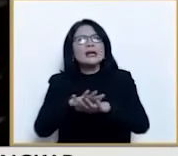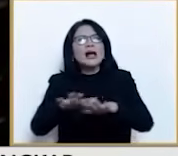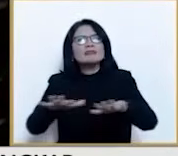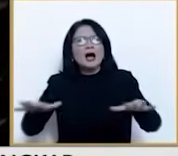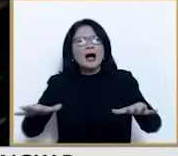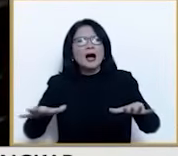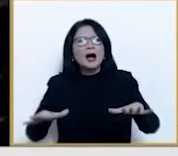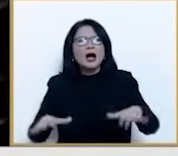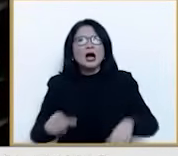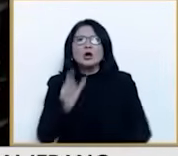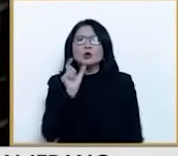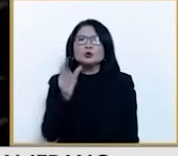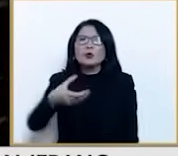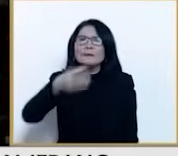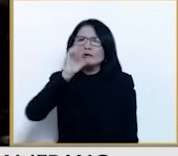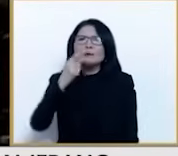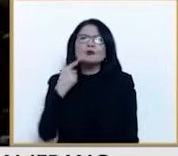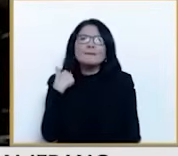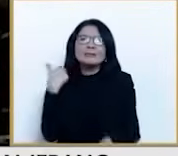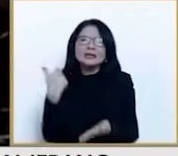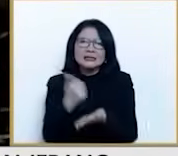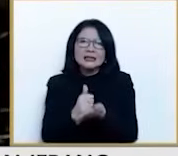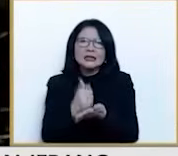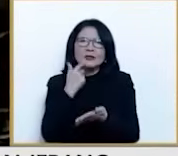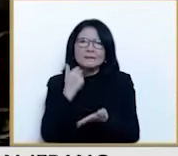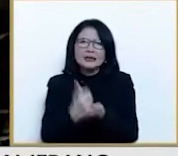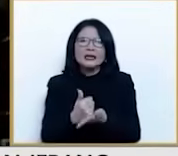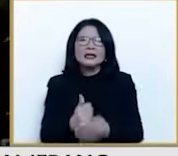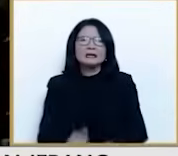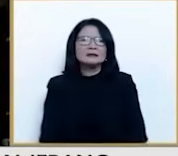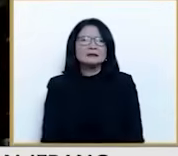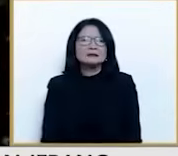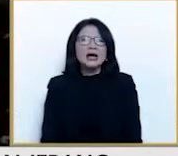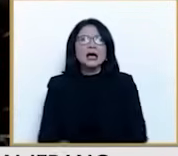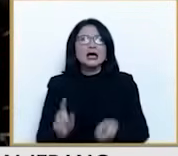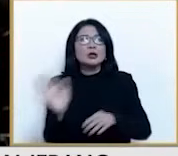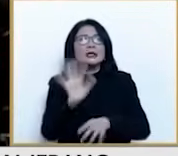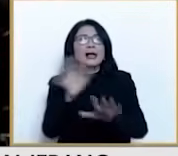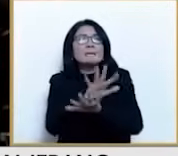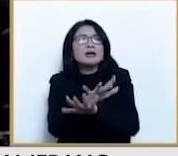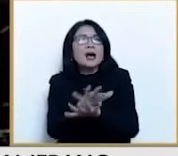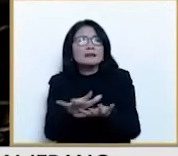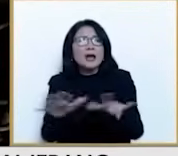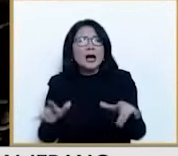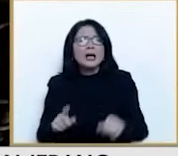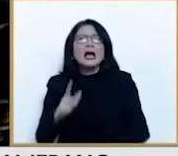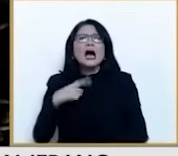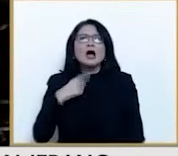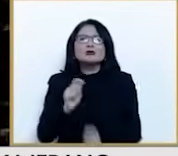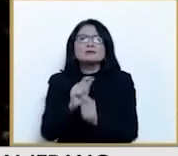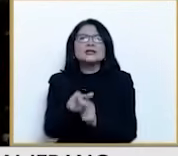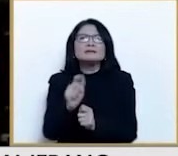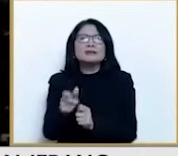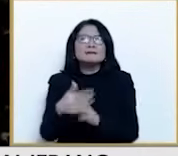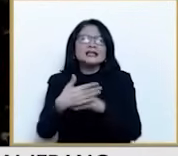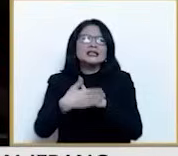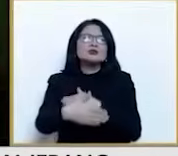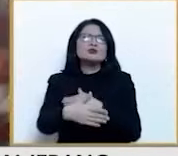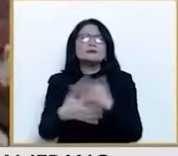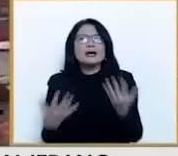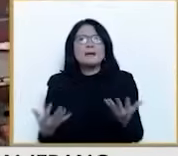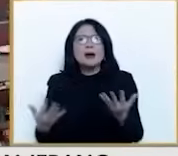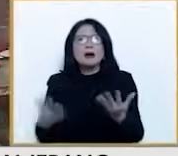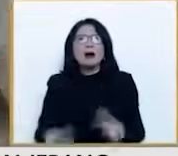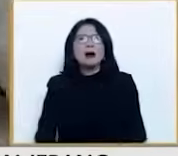untuk minum itu kan penting gitu, karena kalau nggak merata itu kita harus beli mulu setiap hari kan ya gimana gitu